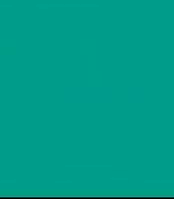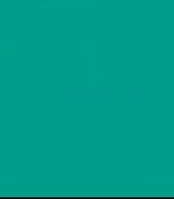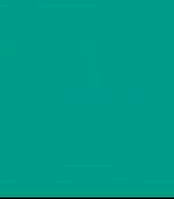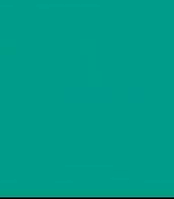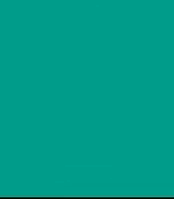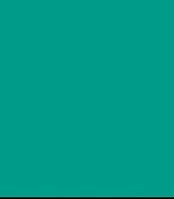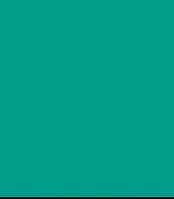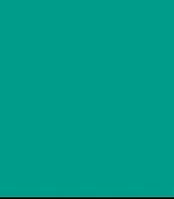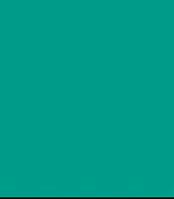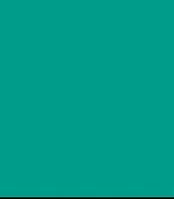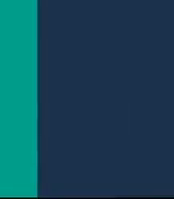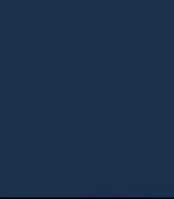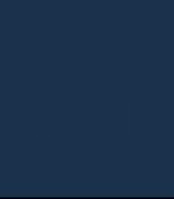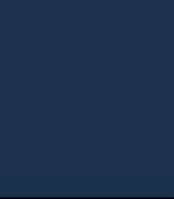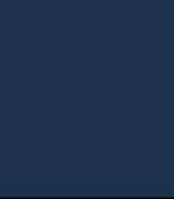Музика